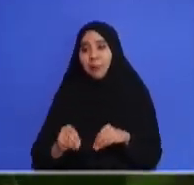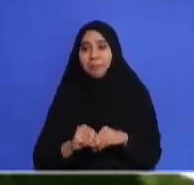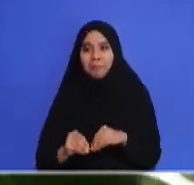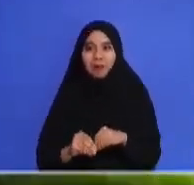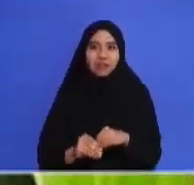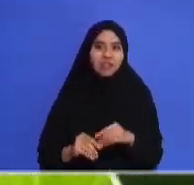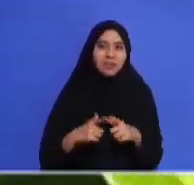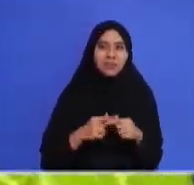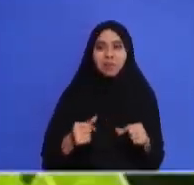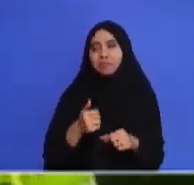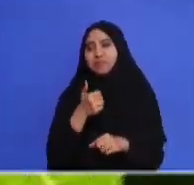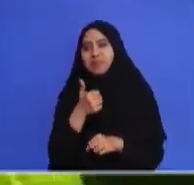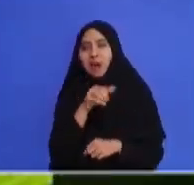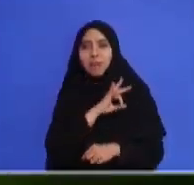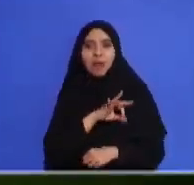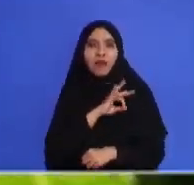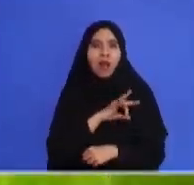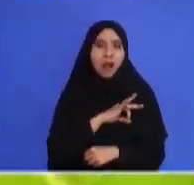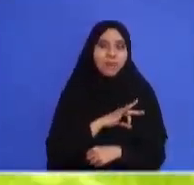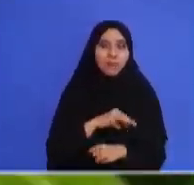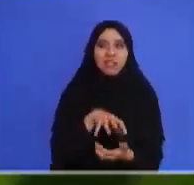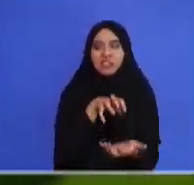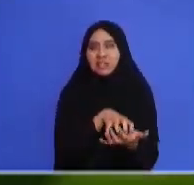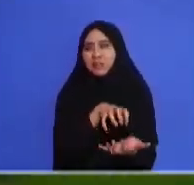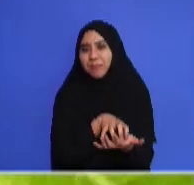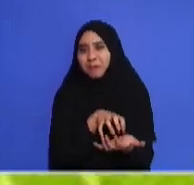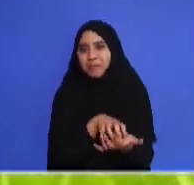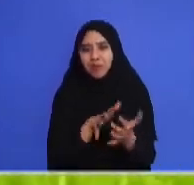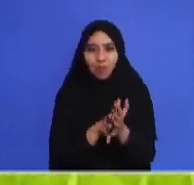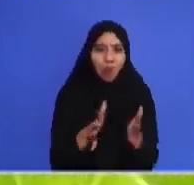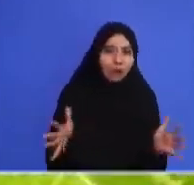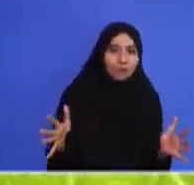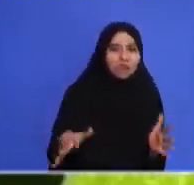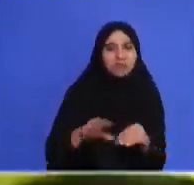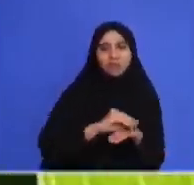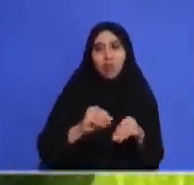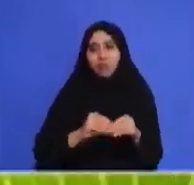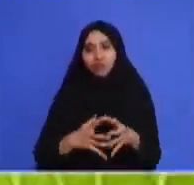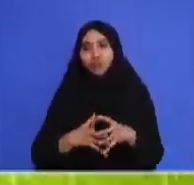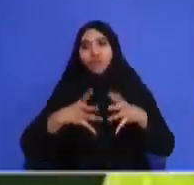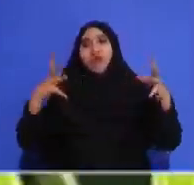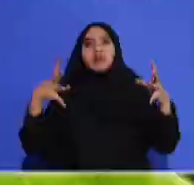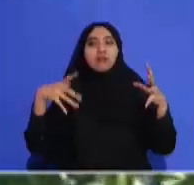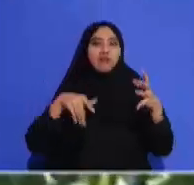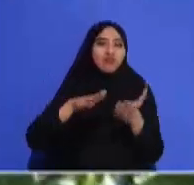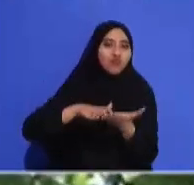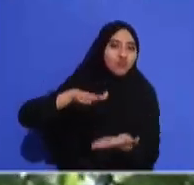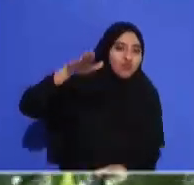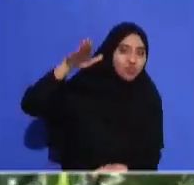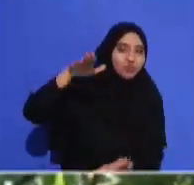kemawon gadhah papan ingkang umber jalaran taneman mimbo menika saged tuwuh ageng sanget ngancik kalih dasanan meter